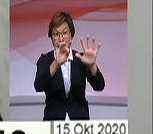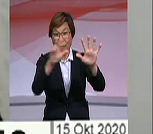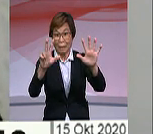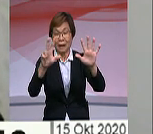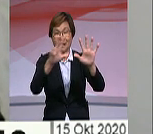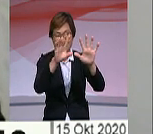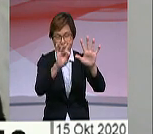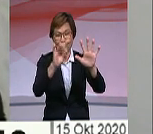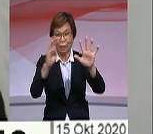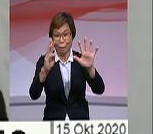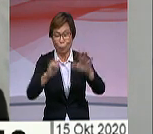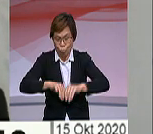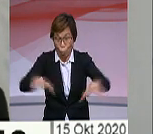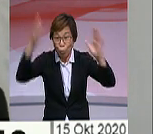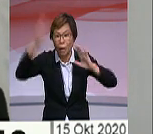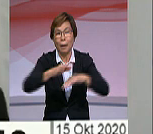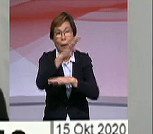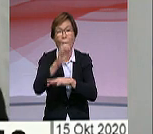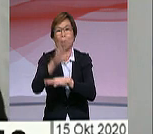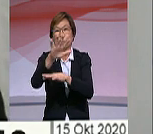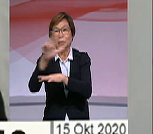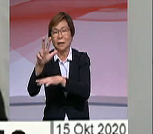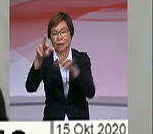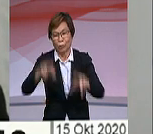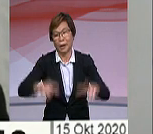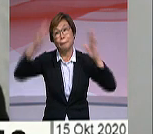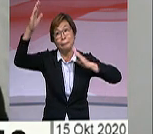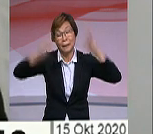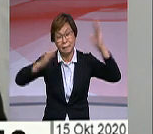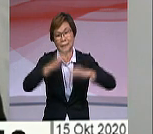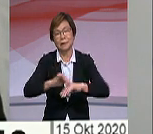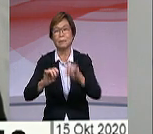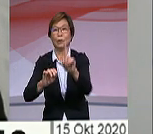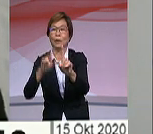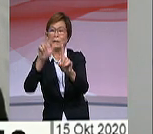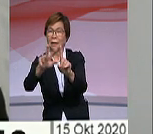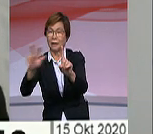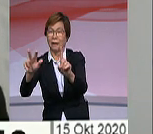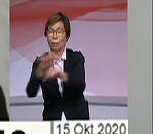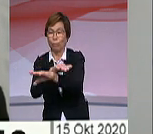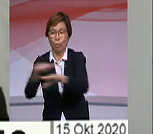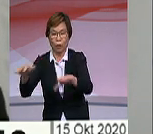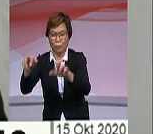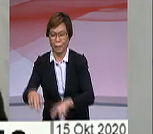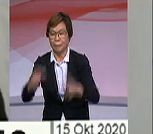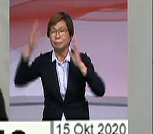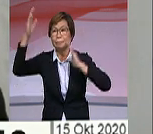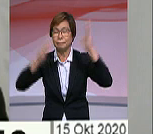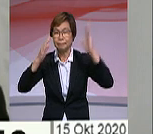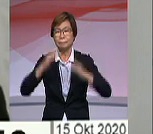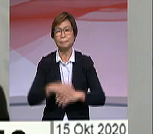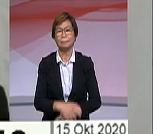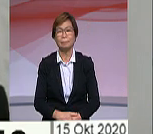pula, 453 adalah warga negara Malaysia dan 133 adalah bukan warga